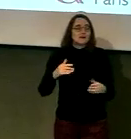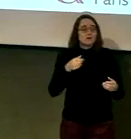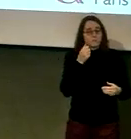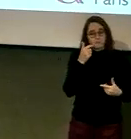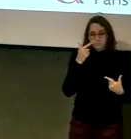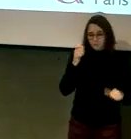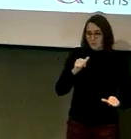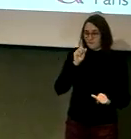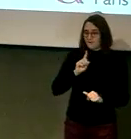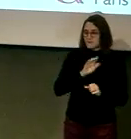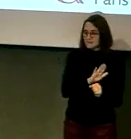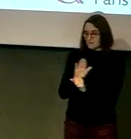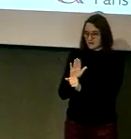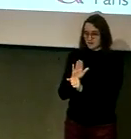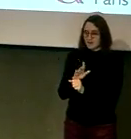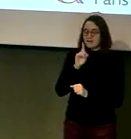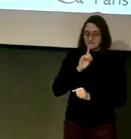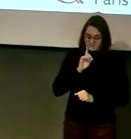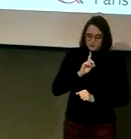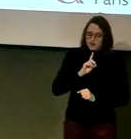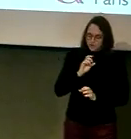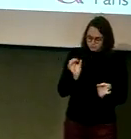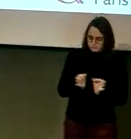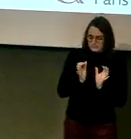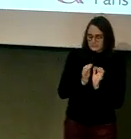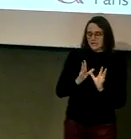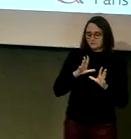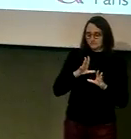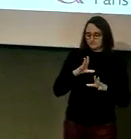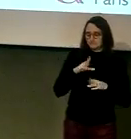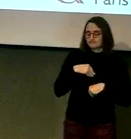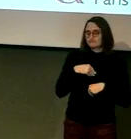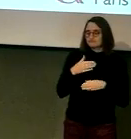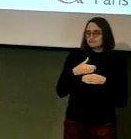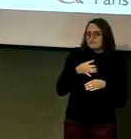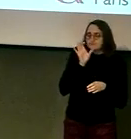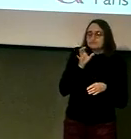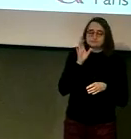la plupart des femmes qui s'autorisent à consommer de temps en temps, d'une